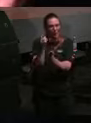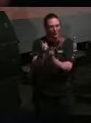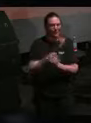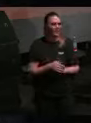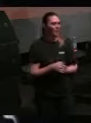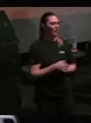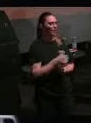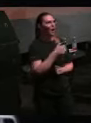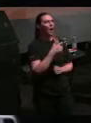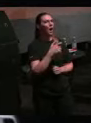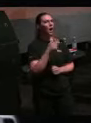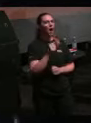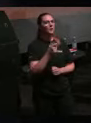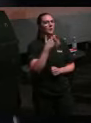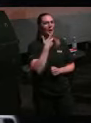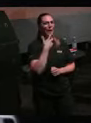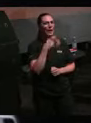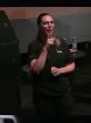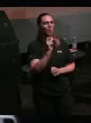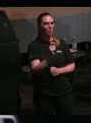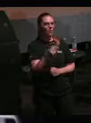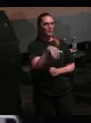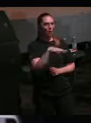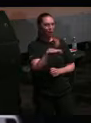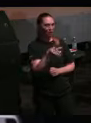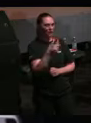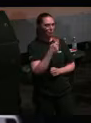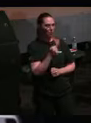Asgeir Thomas-Gahr, en av de tingene som vi nødt til å tenke litt over jo